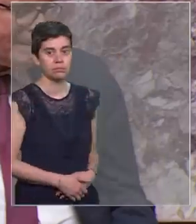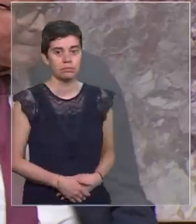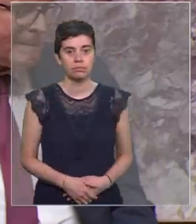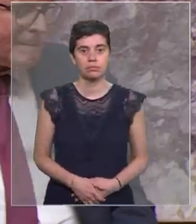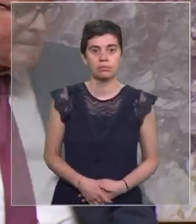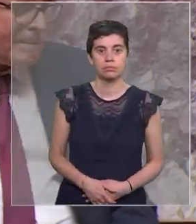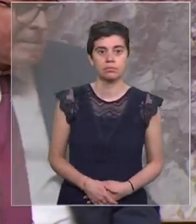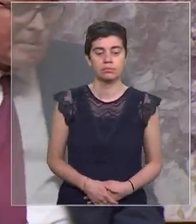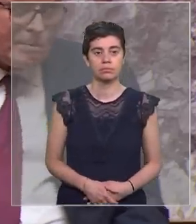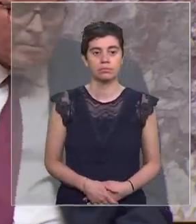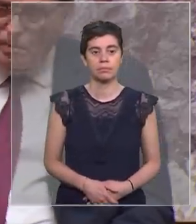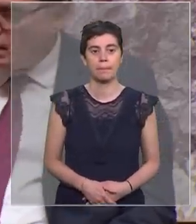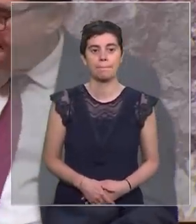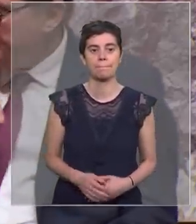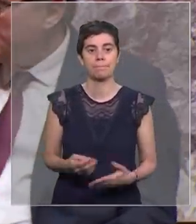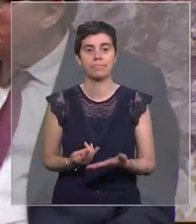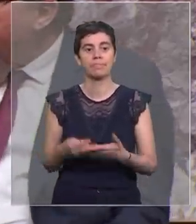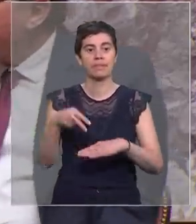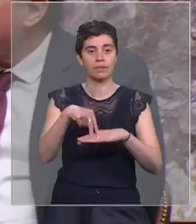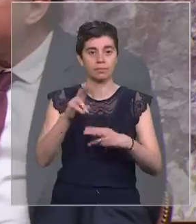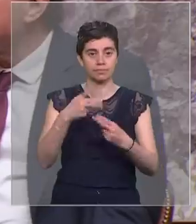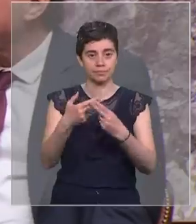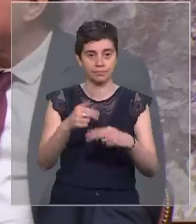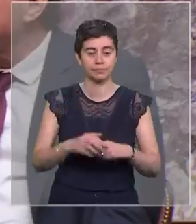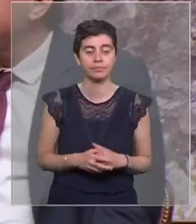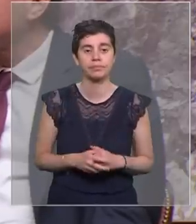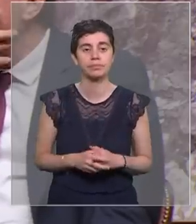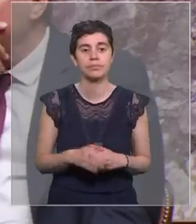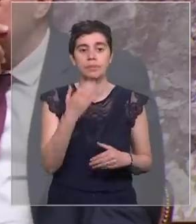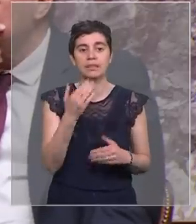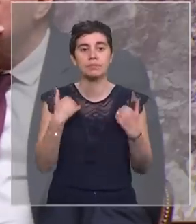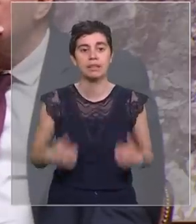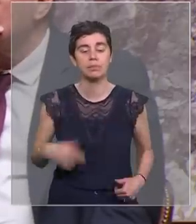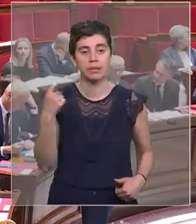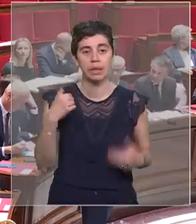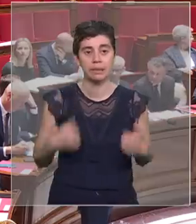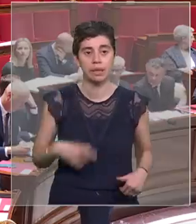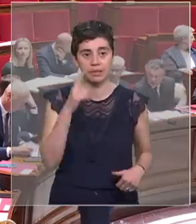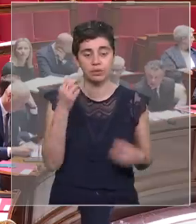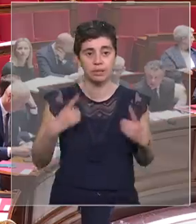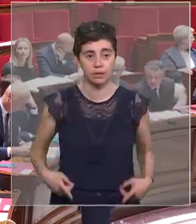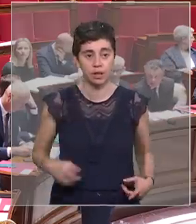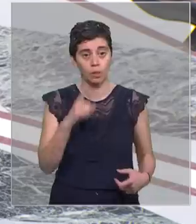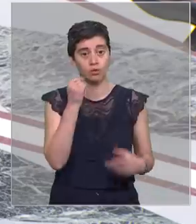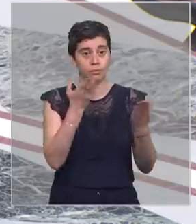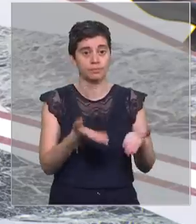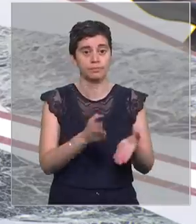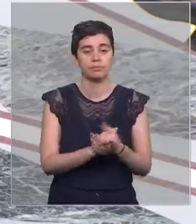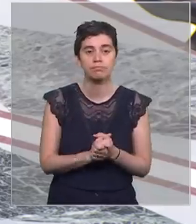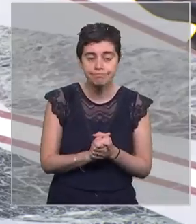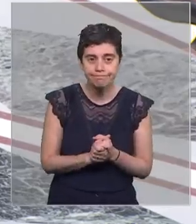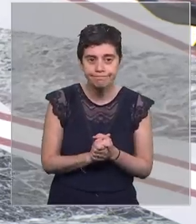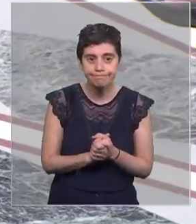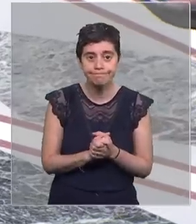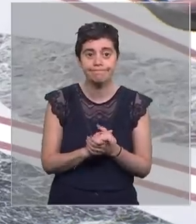chargé du renouveau démocratique et porte-parole du gouvernement. Merci, Madame la Présidente, Mesdames et Messieurs les députés, Monsieur le député Marcelin Nadeau. J'excuse